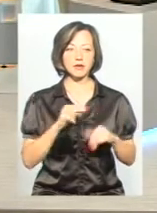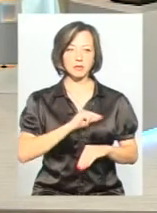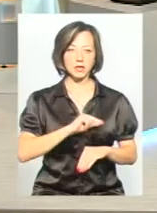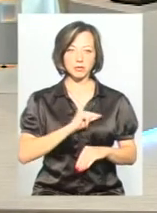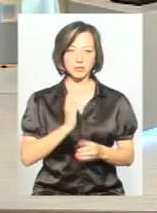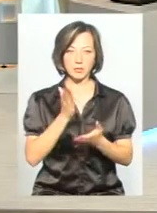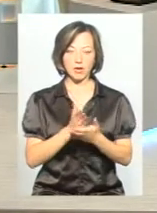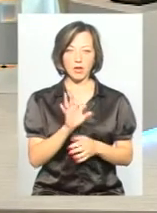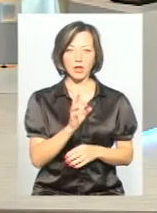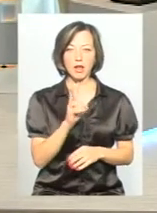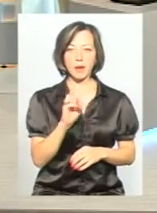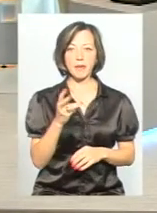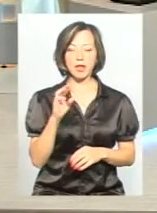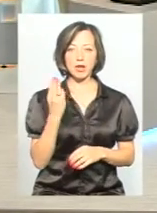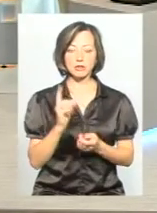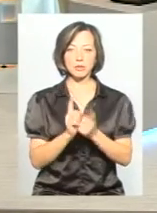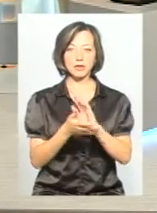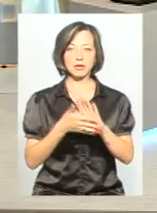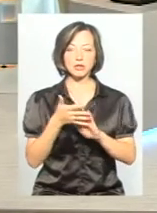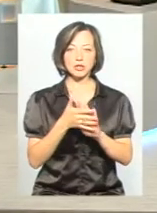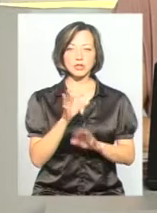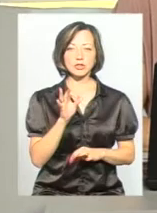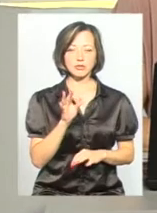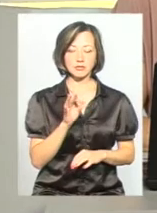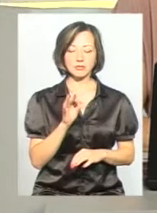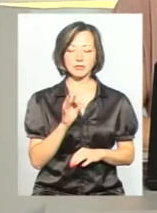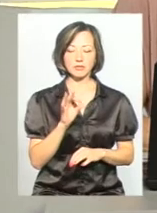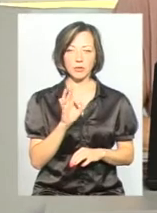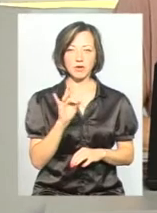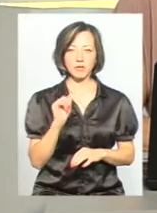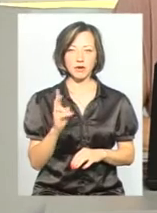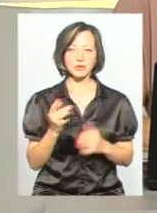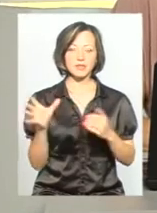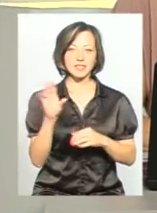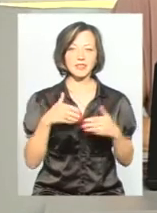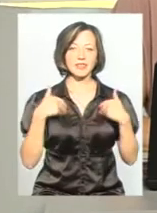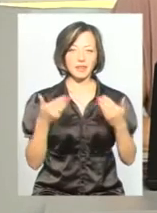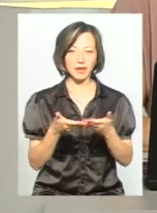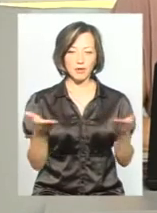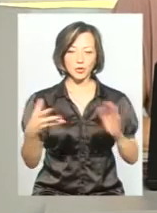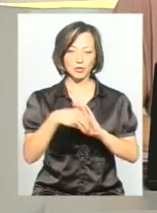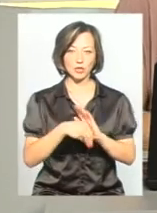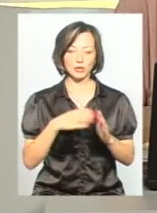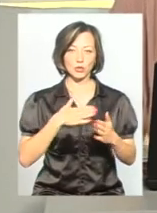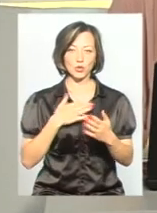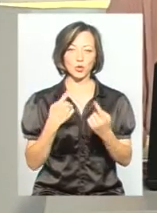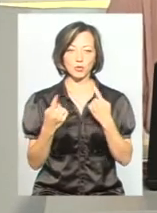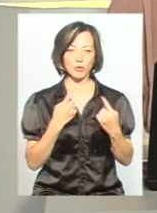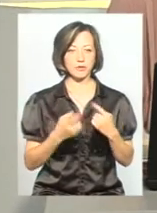наживо працюють Олена Кеміняш та Ольга Рибак. Перекладає на жестову мову. Усіх вітаємо і долучайтеся до